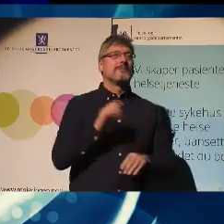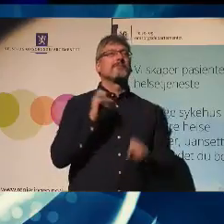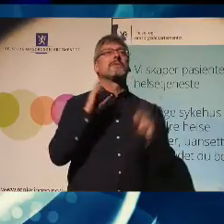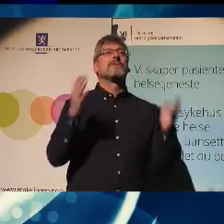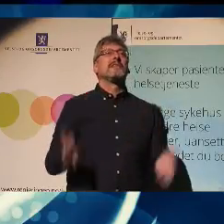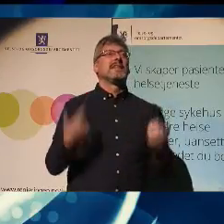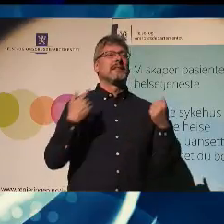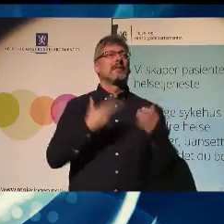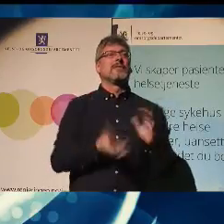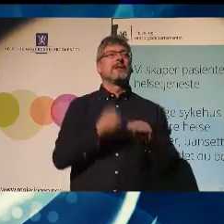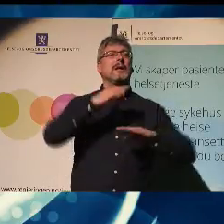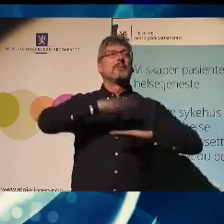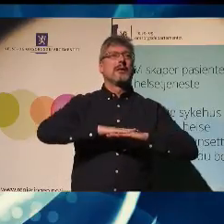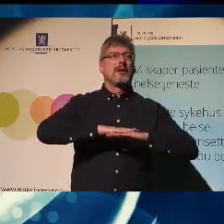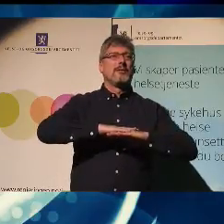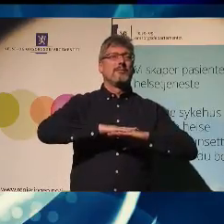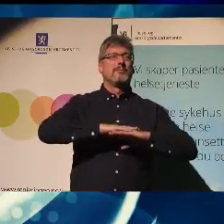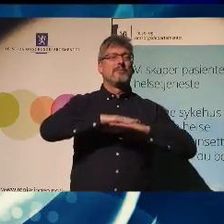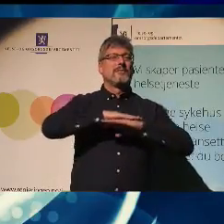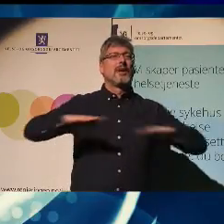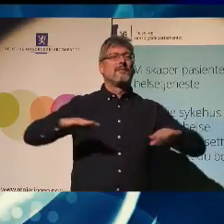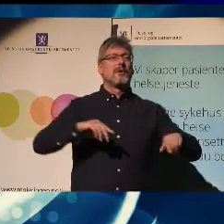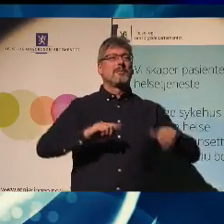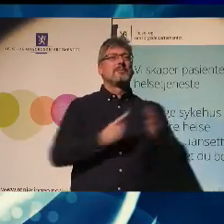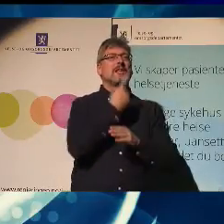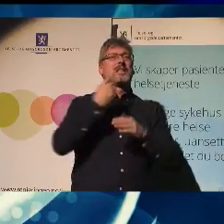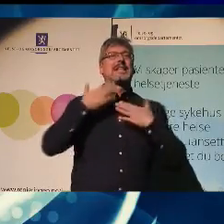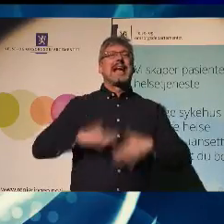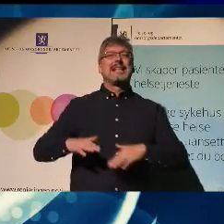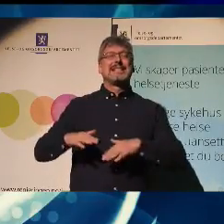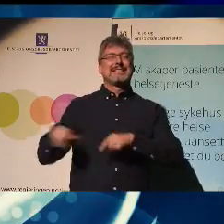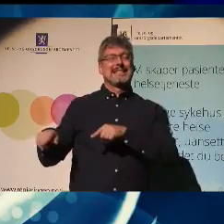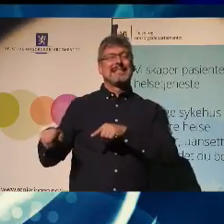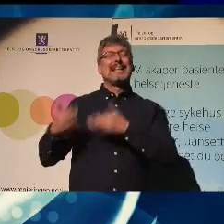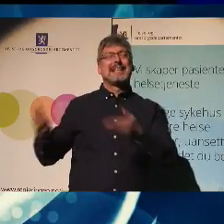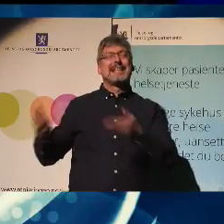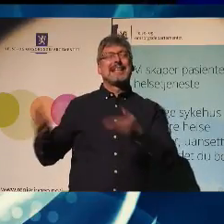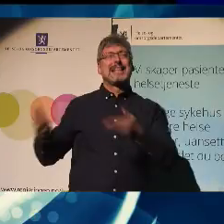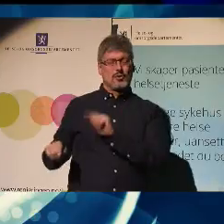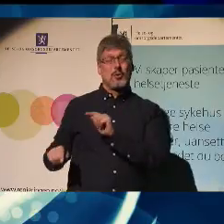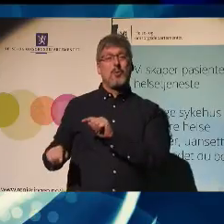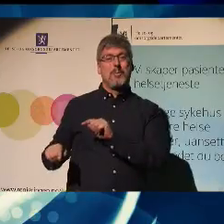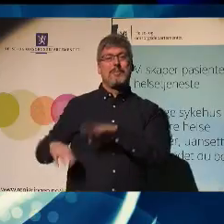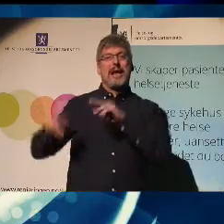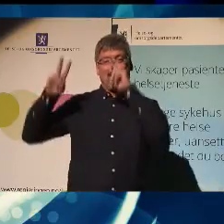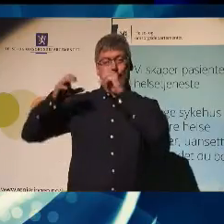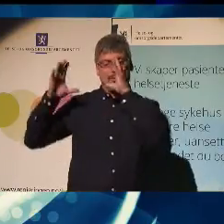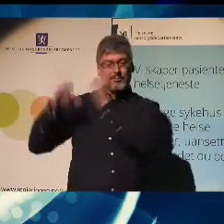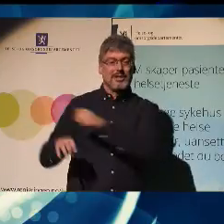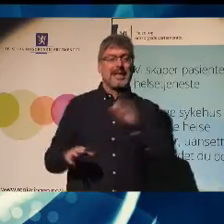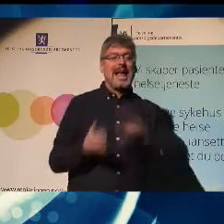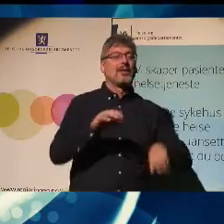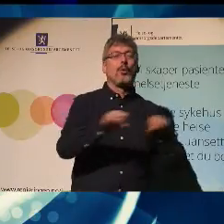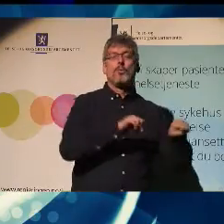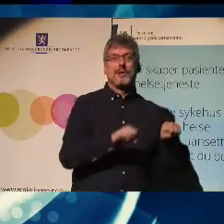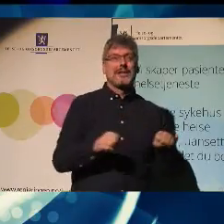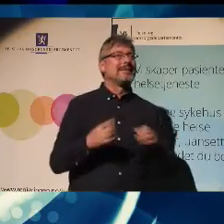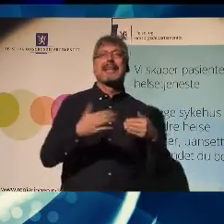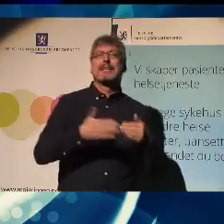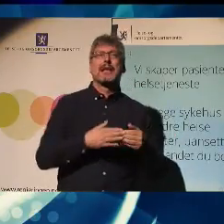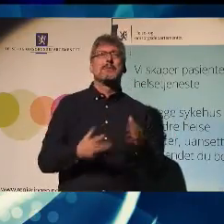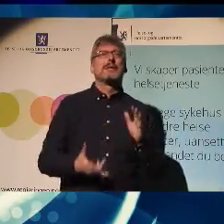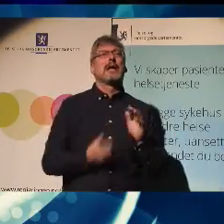plattformer for forskning med spesialisthelsetjenesten, som tradisjonelt sett mer forskningstung enn det har vært mot kommunene. Men det ikke stengte dører, det mer å finne